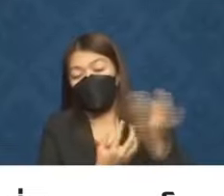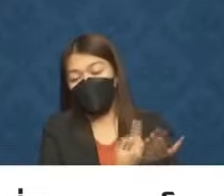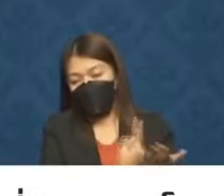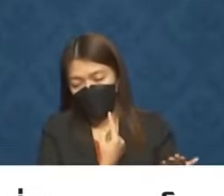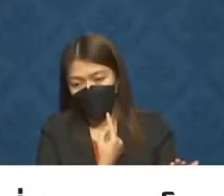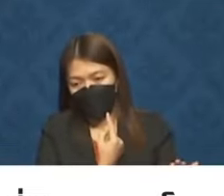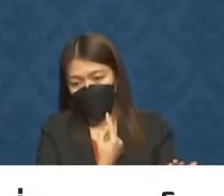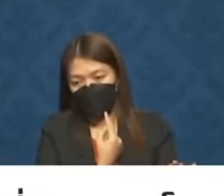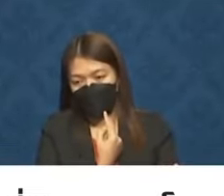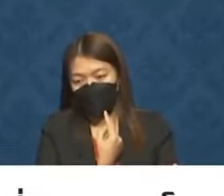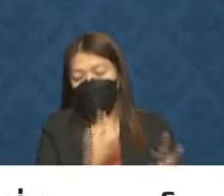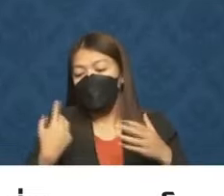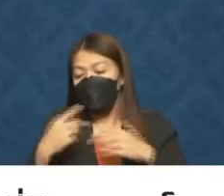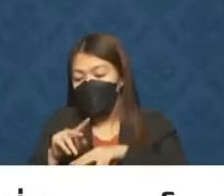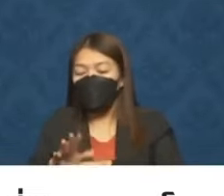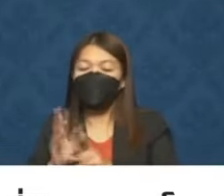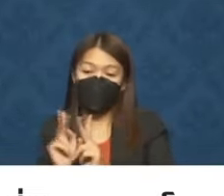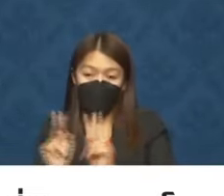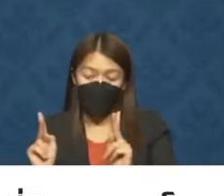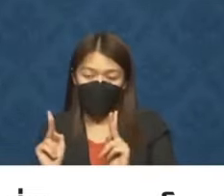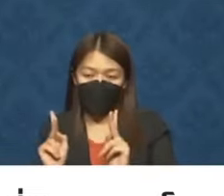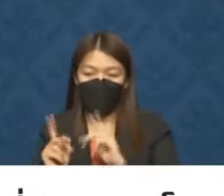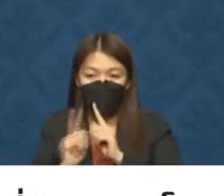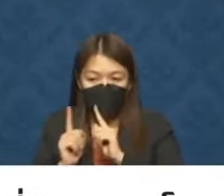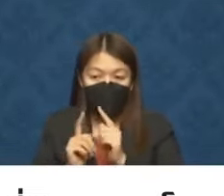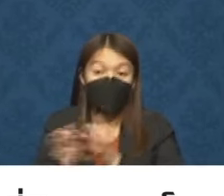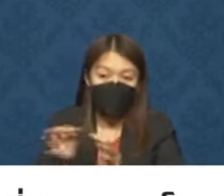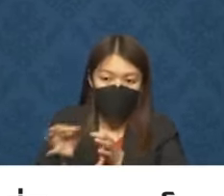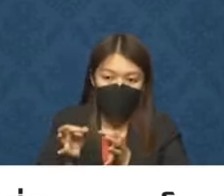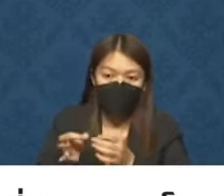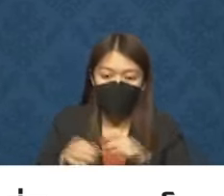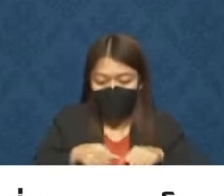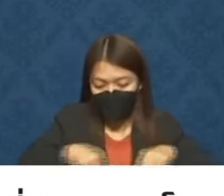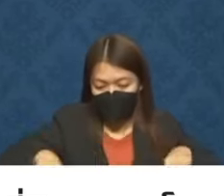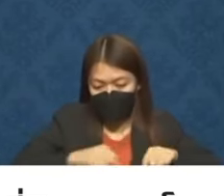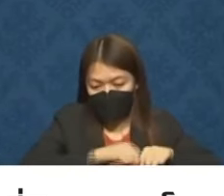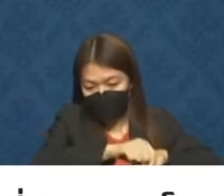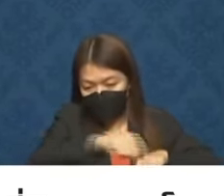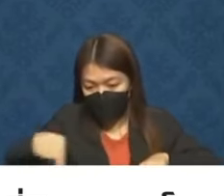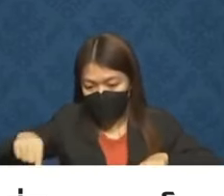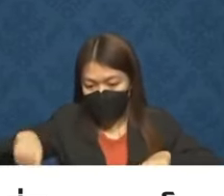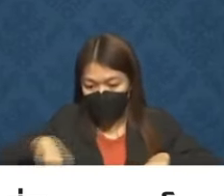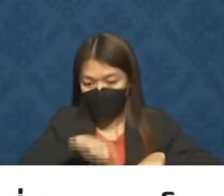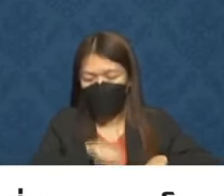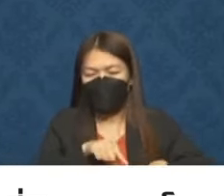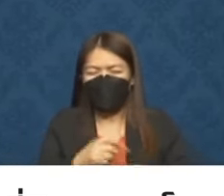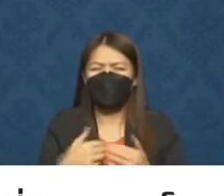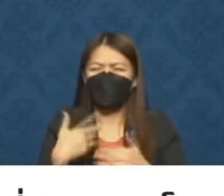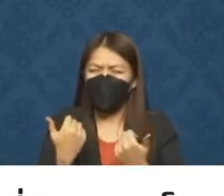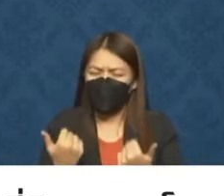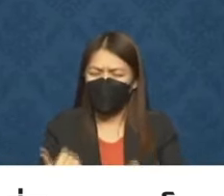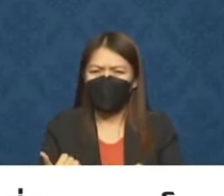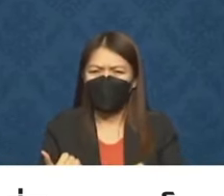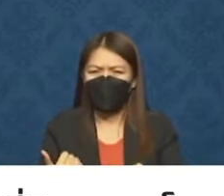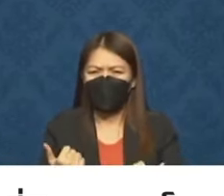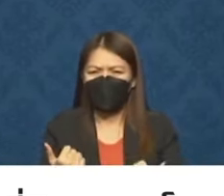วมเป็นคณะกรรมการหรือว่ามานำชี้แนวเขตของกรมที่ดินนี้แต่ว่าถึงขณะนี้เนี่ยก็ทราบว่า